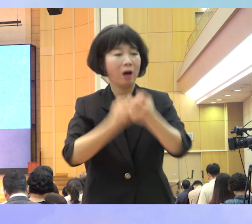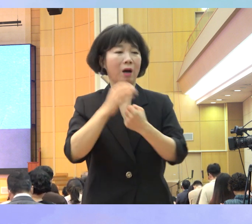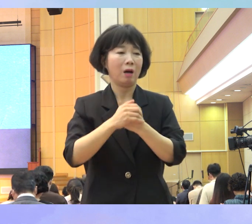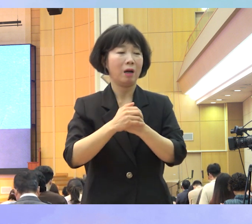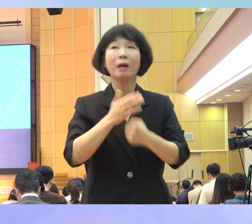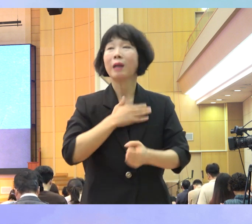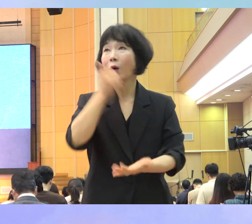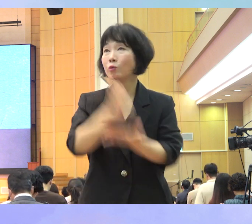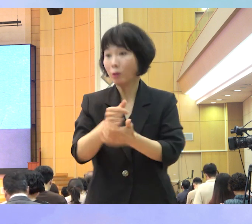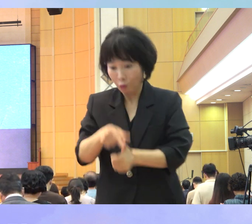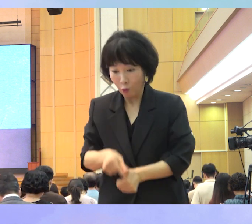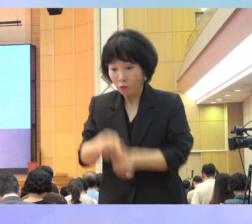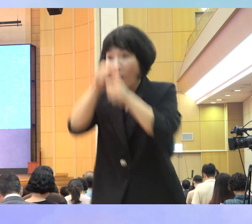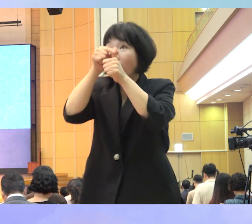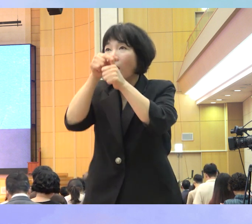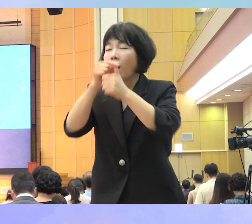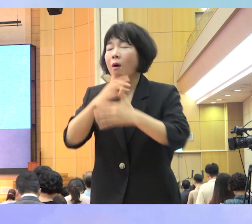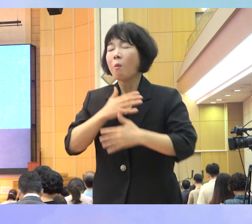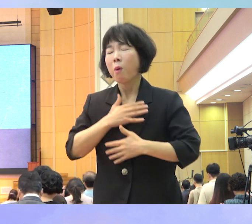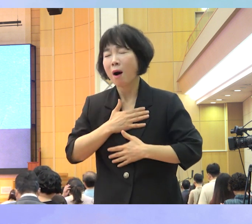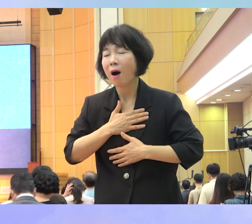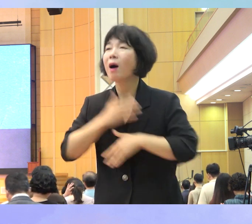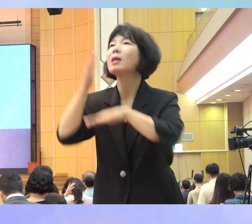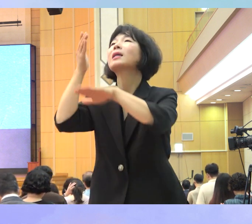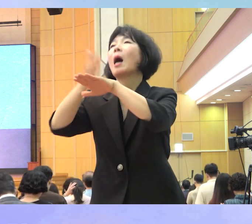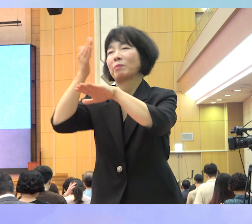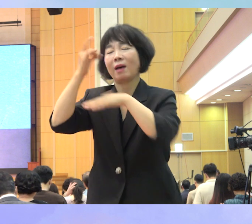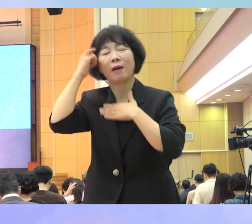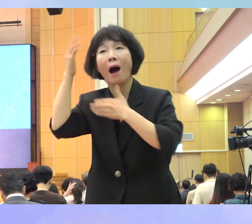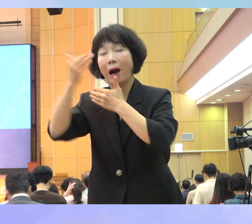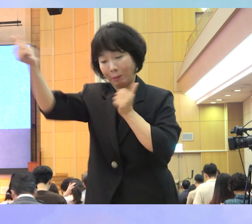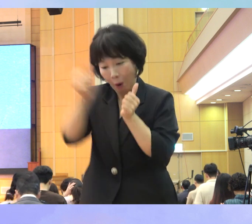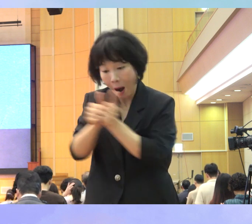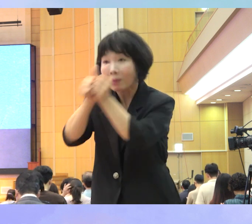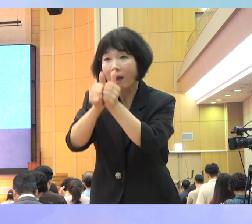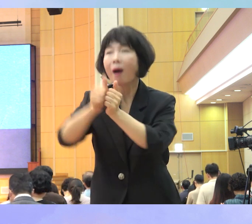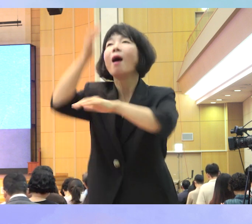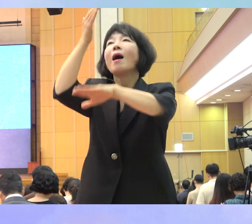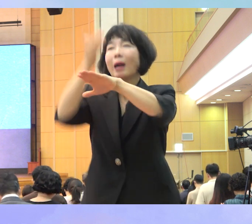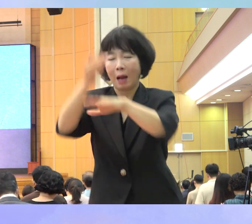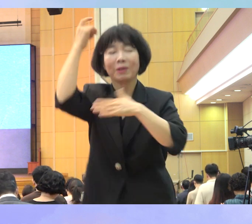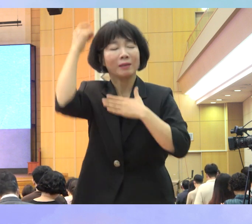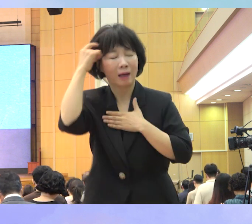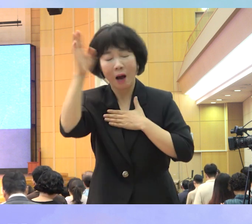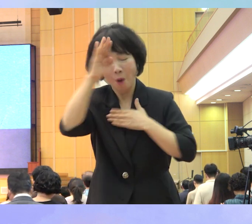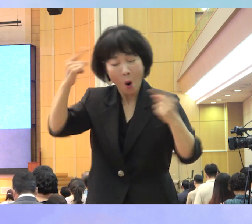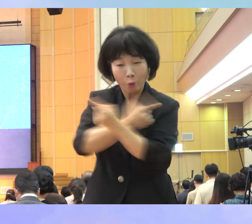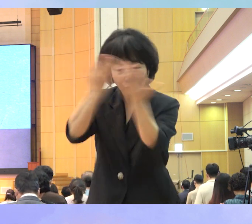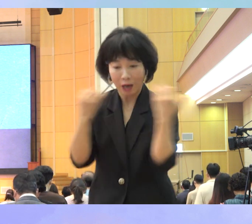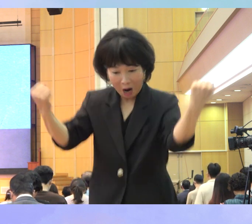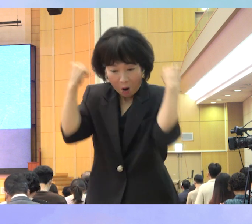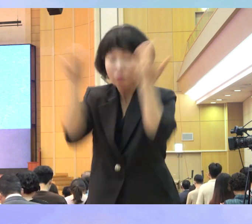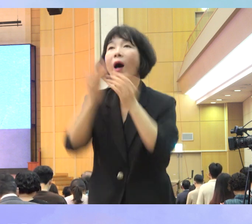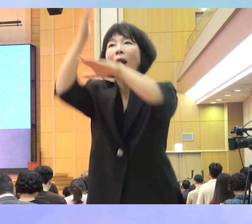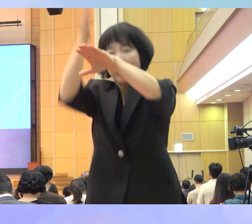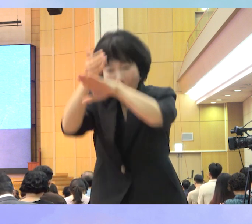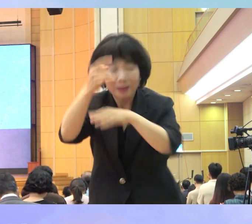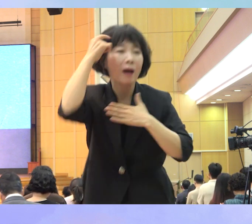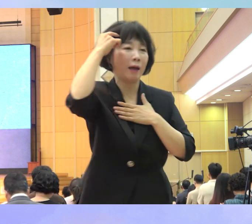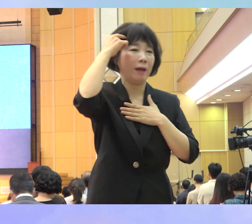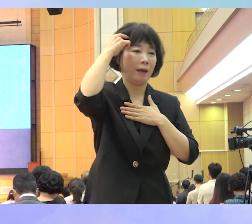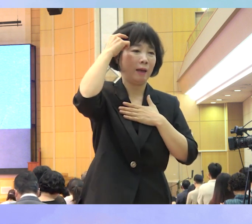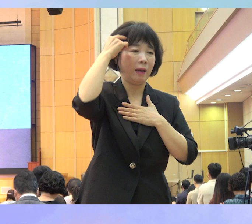구원해 주셔서 감사합니다. 나와 함께 하심을 감사합니다. 병 고쳐 주심도